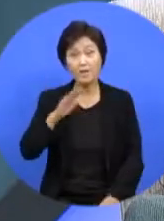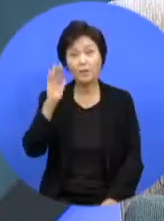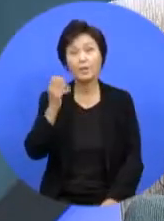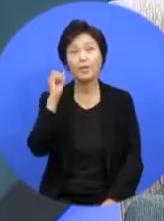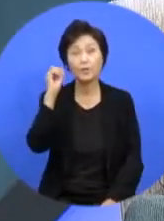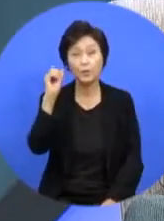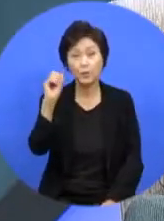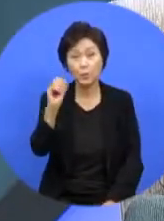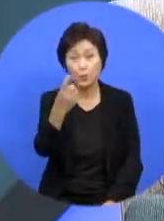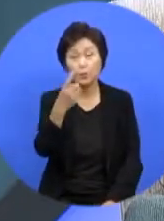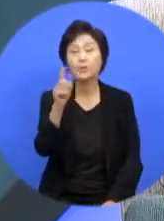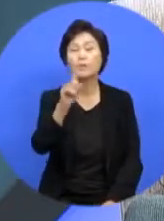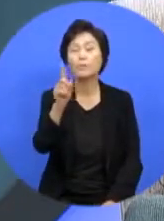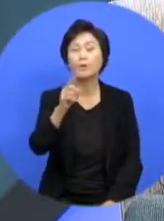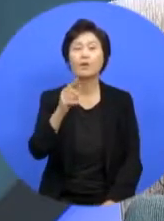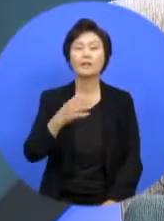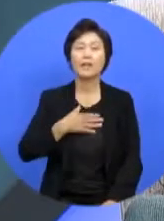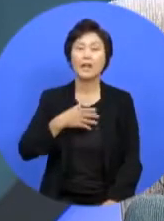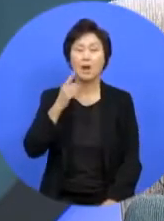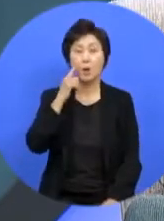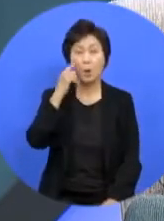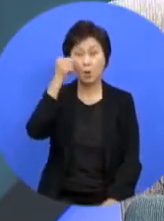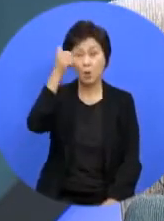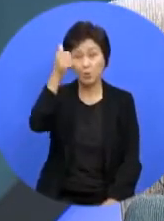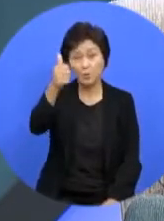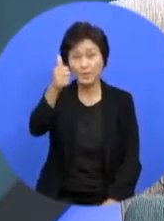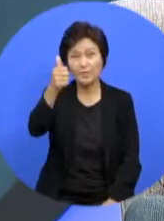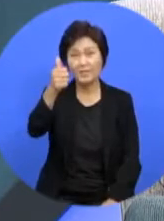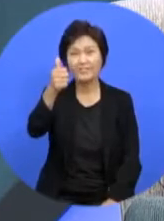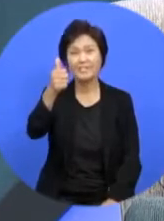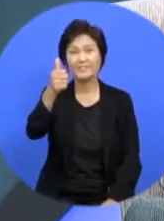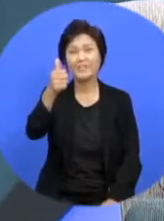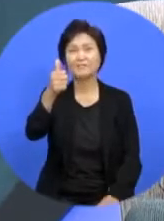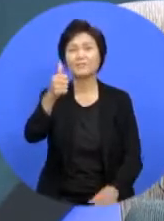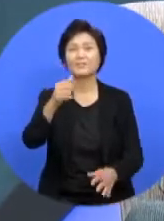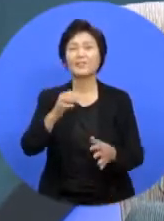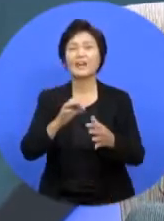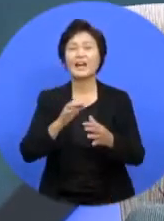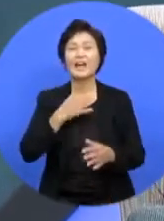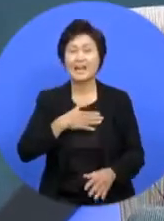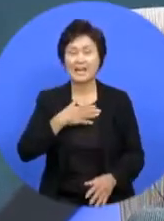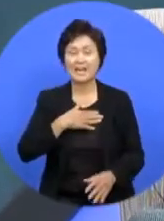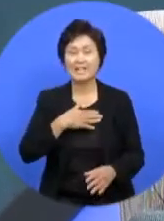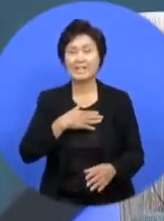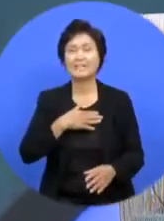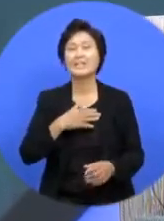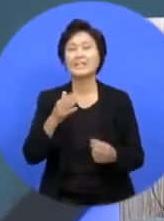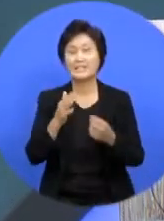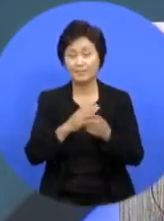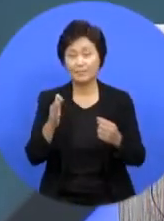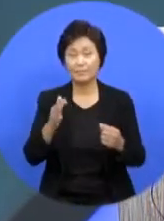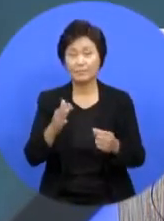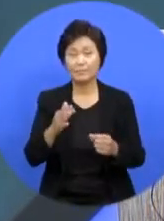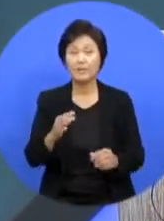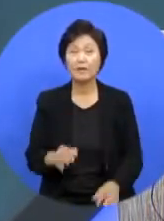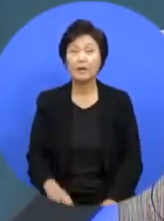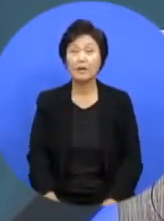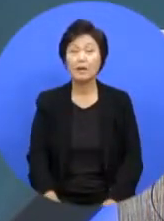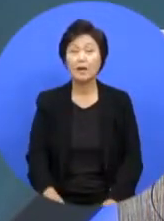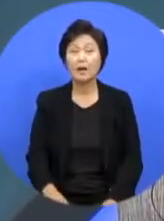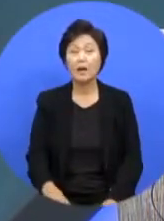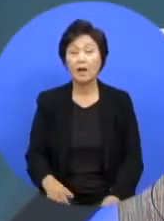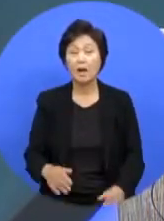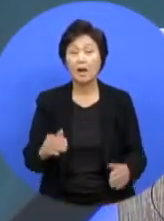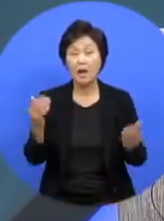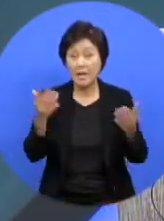네. 실은 뭐 제가 이렇게 지도를 하면서 이 학교에 다녔던 그 직원들이 네. 직원들 중에서도 영어가 좀 부족하신 그